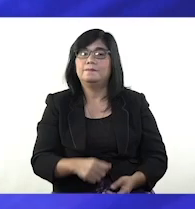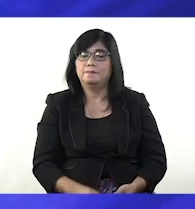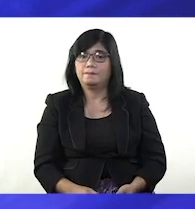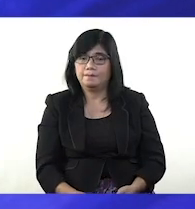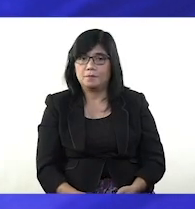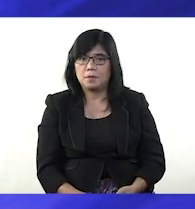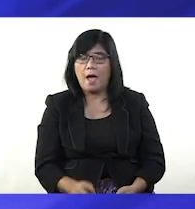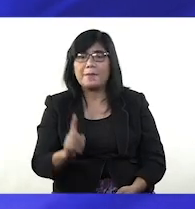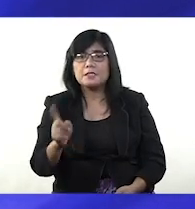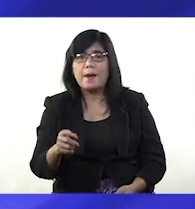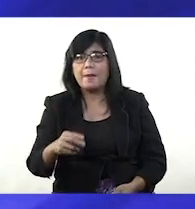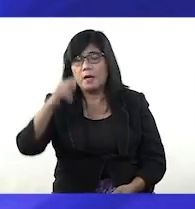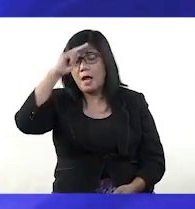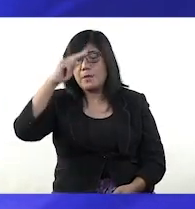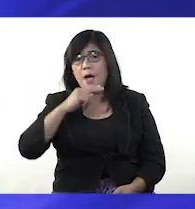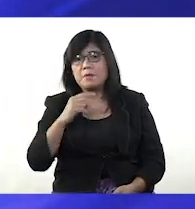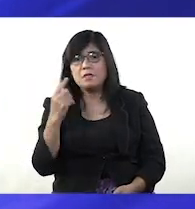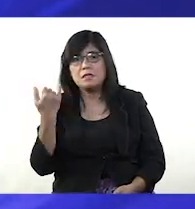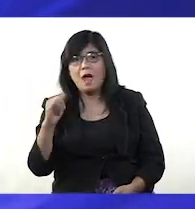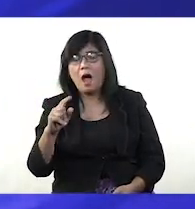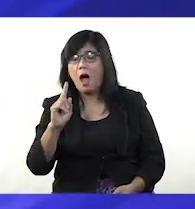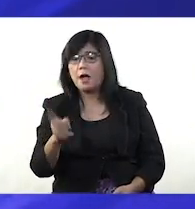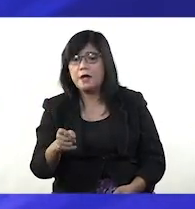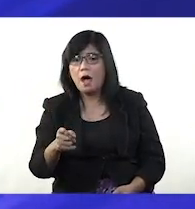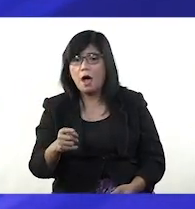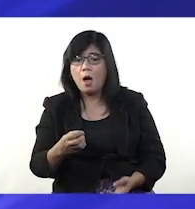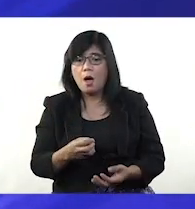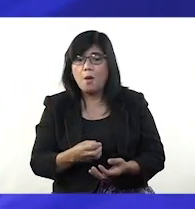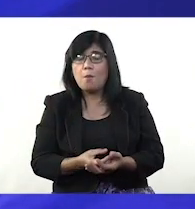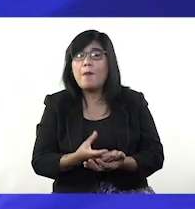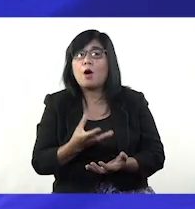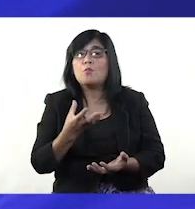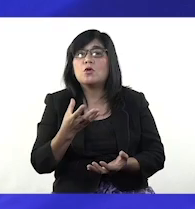Hai Kak nabi-nabi yang ada seringkali memakmurkan satu negeri